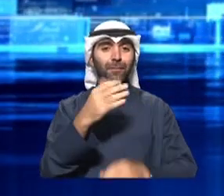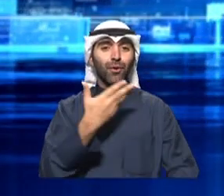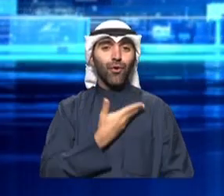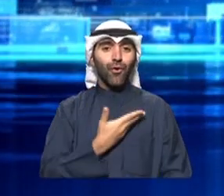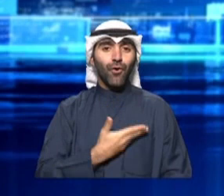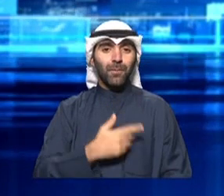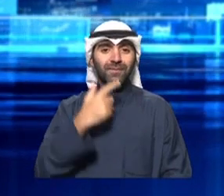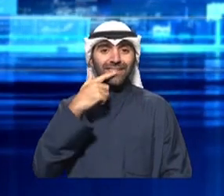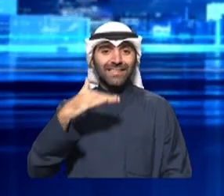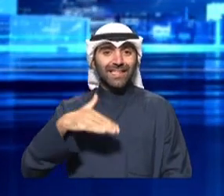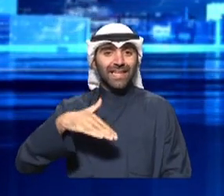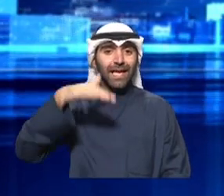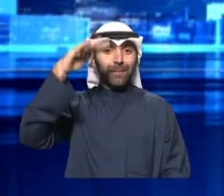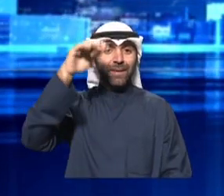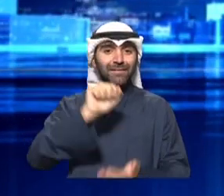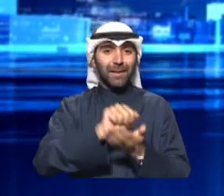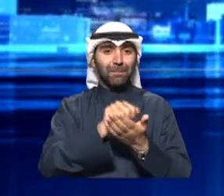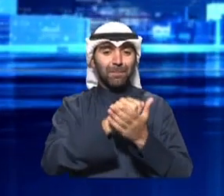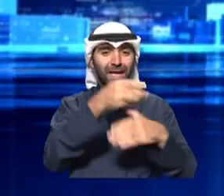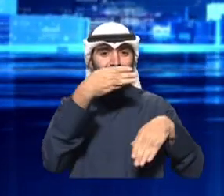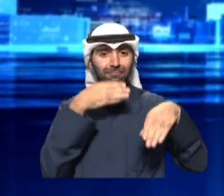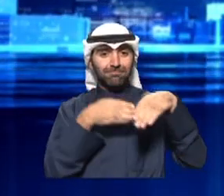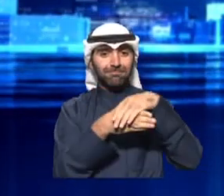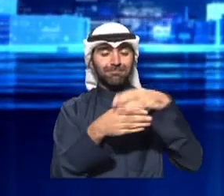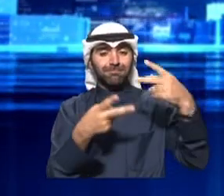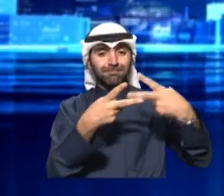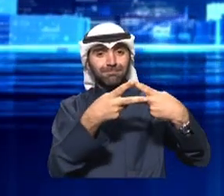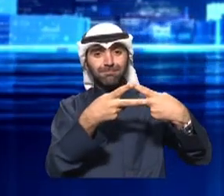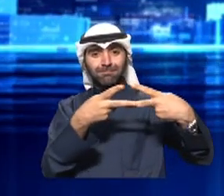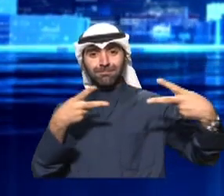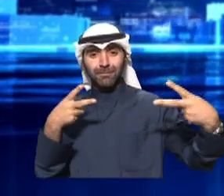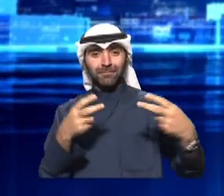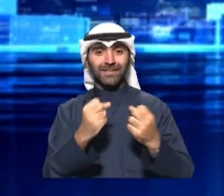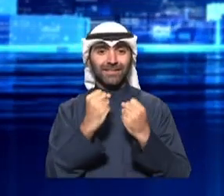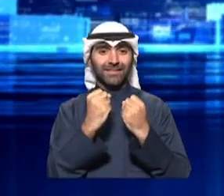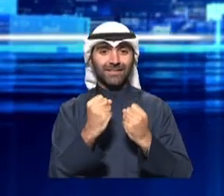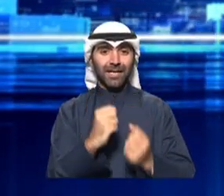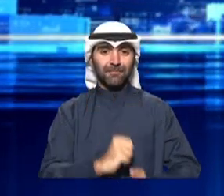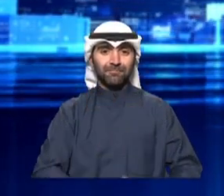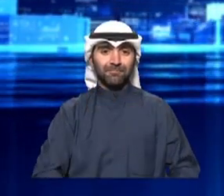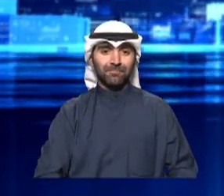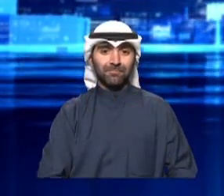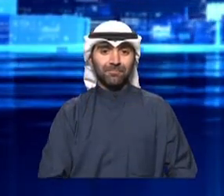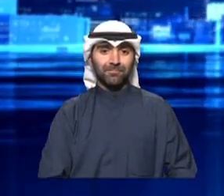أنه لم يتم حتى الآن رصد أي آثار جانبية غير متوقعة.